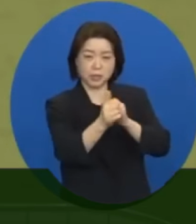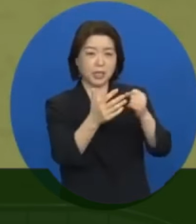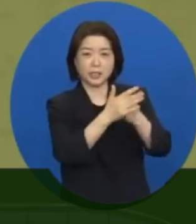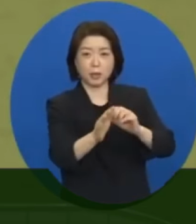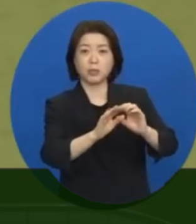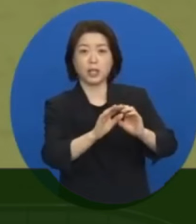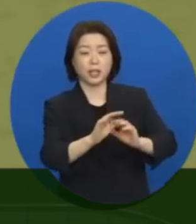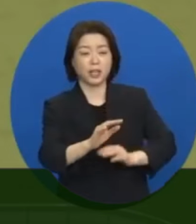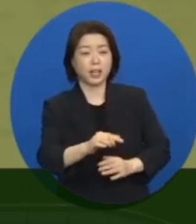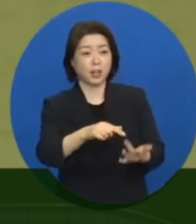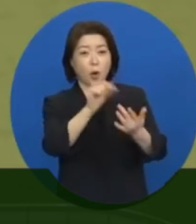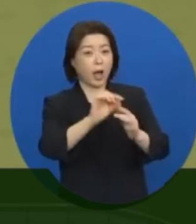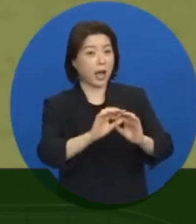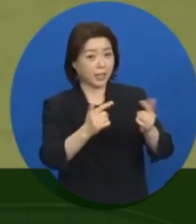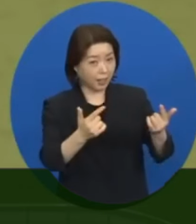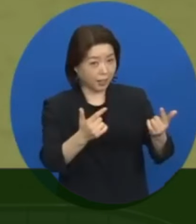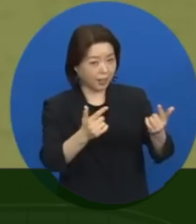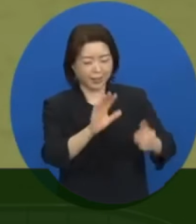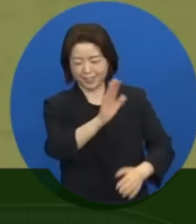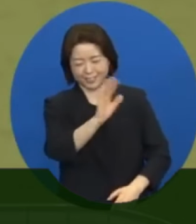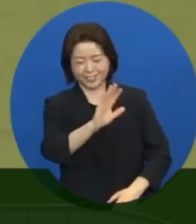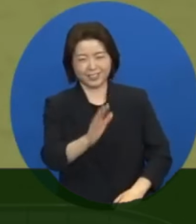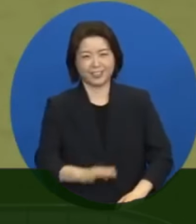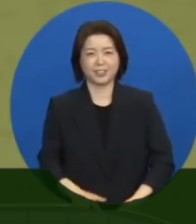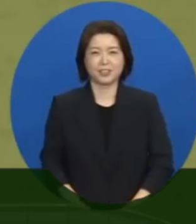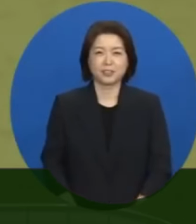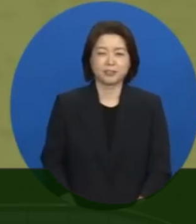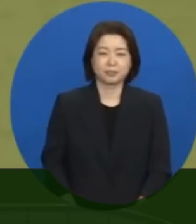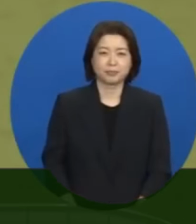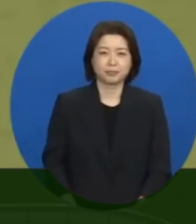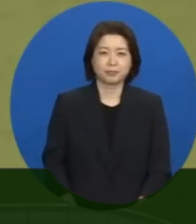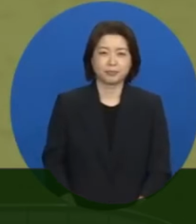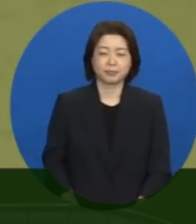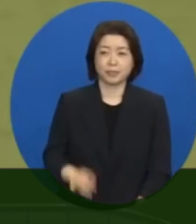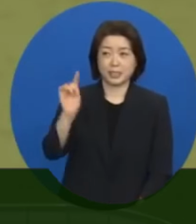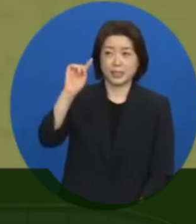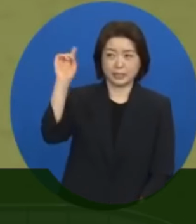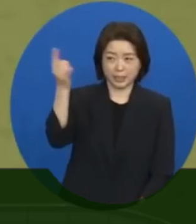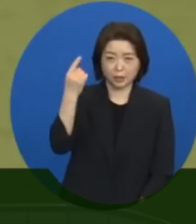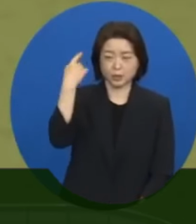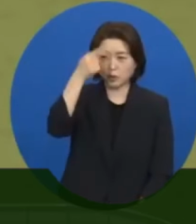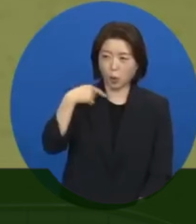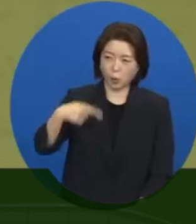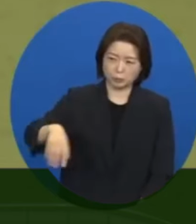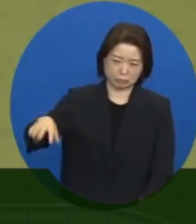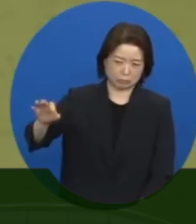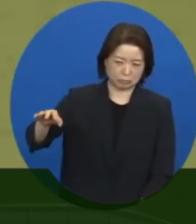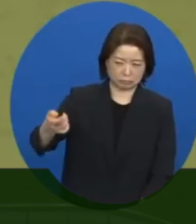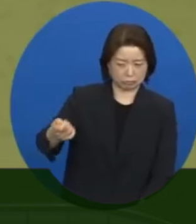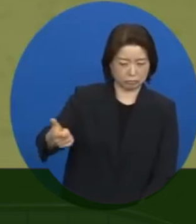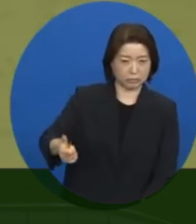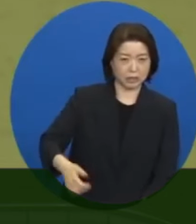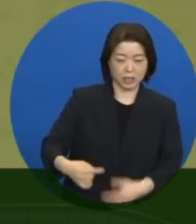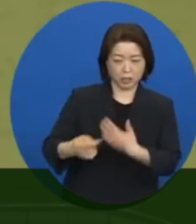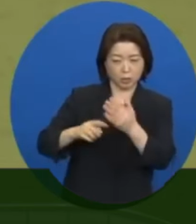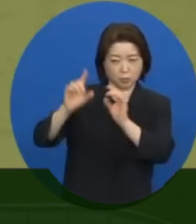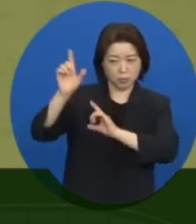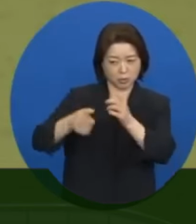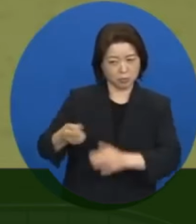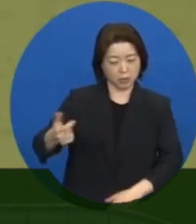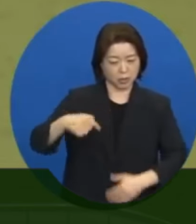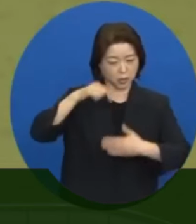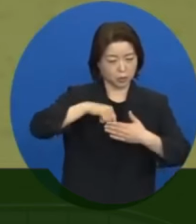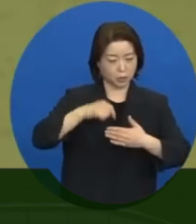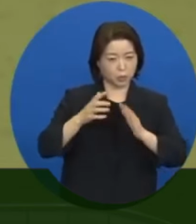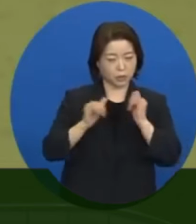안심하십시오 여러분 또한 다윗은 얼굴은 별론데 형편 없는데 겉모습은 별론데 속사람이